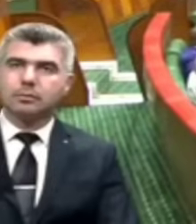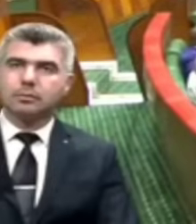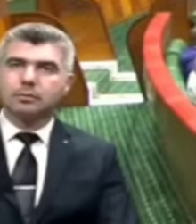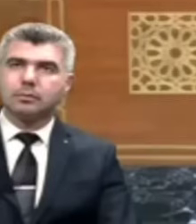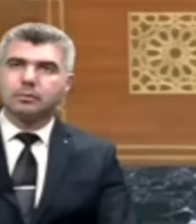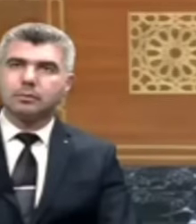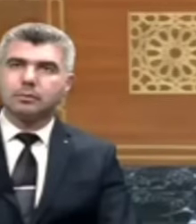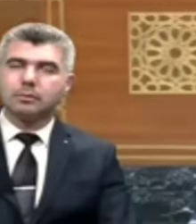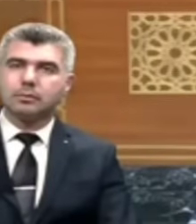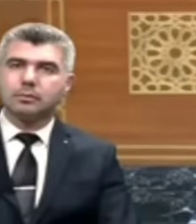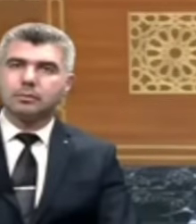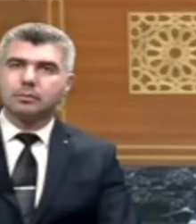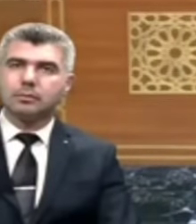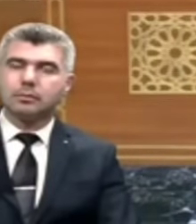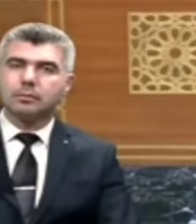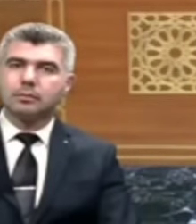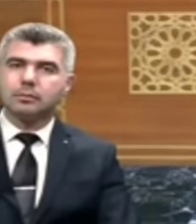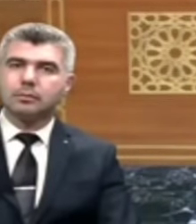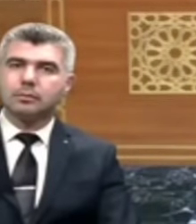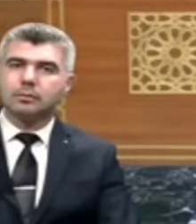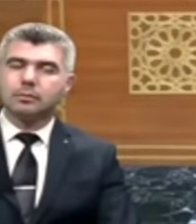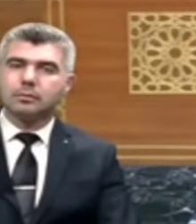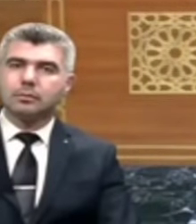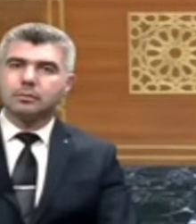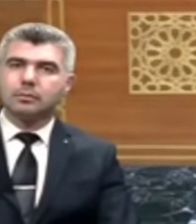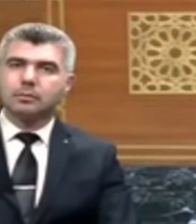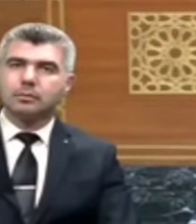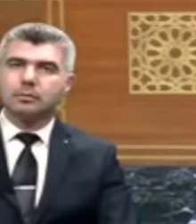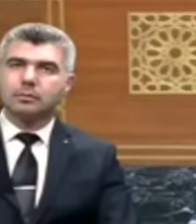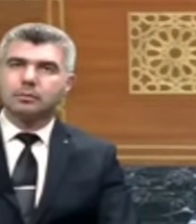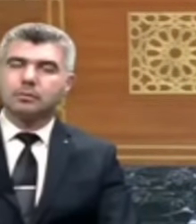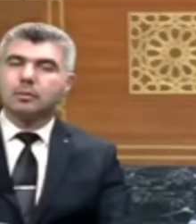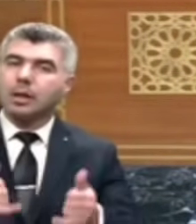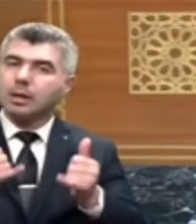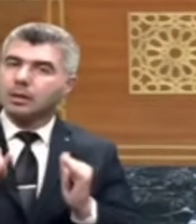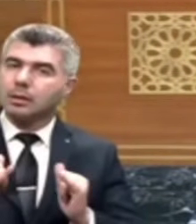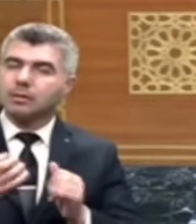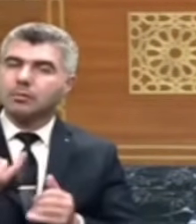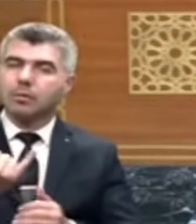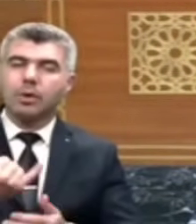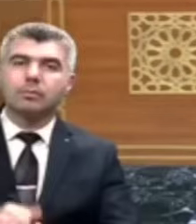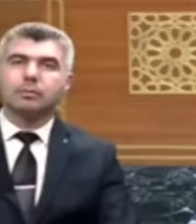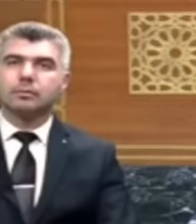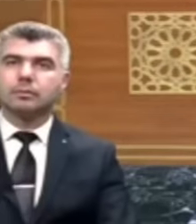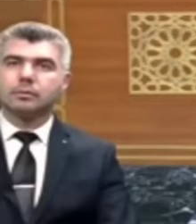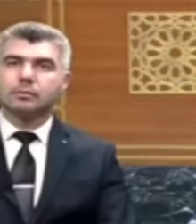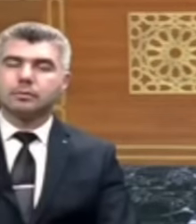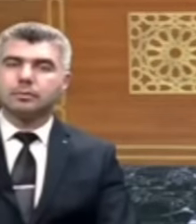ريح السيد المستشار، ريح السيد المستشار، ريح الله يرحم باك، ريح.